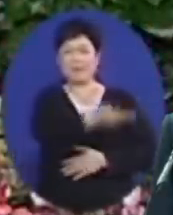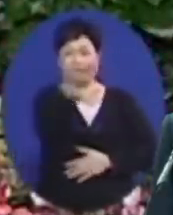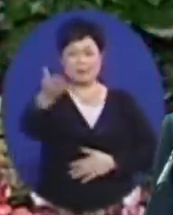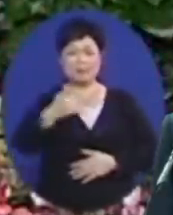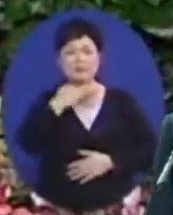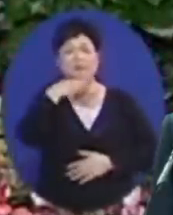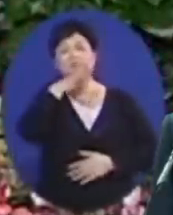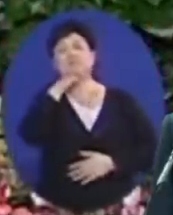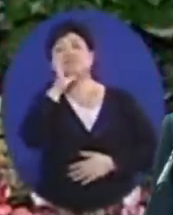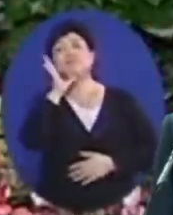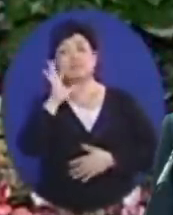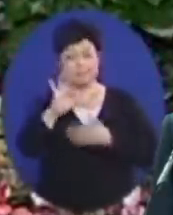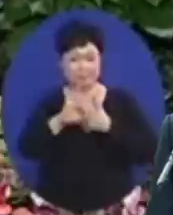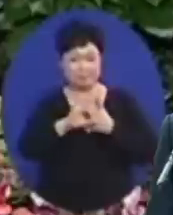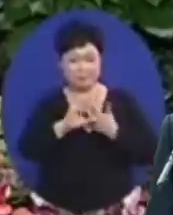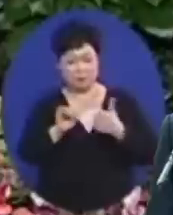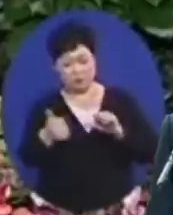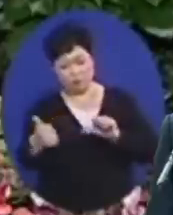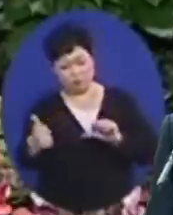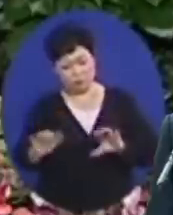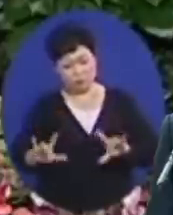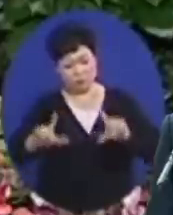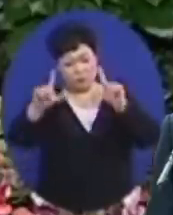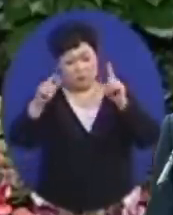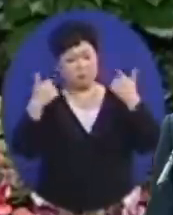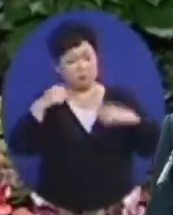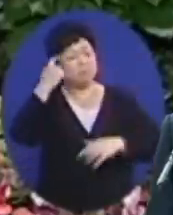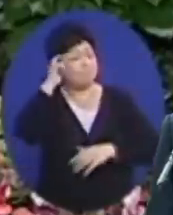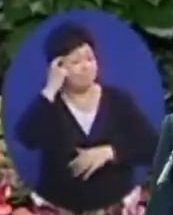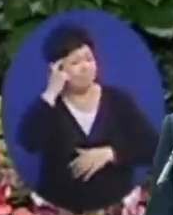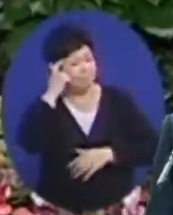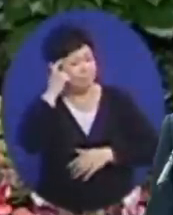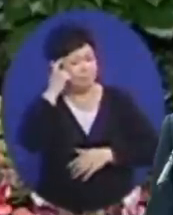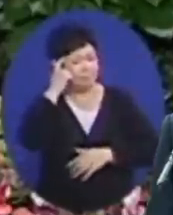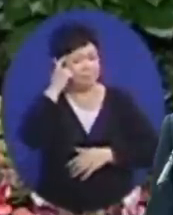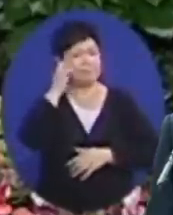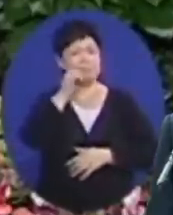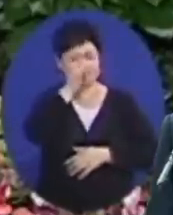나이를 먹으면 죽는 날을 늘 생각합니다.